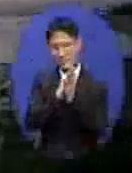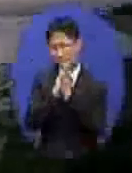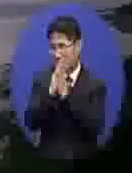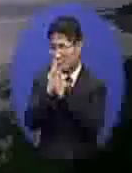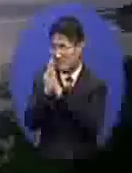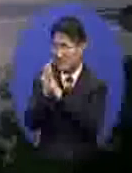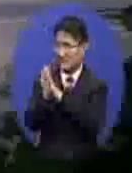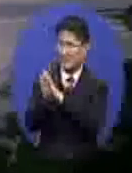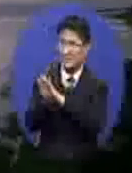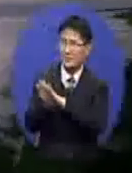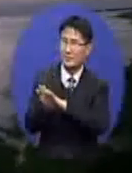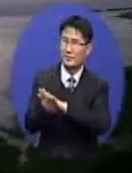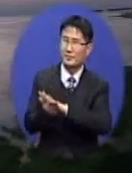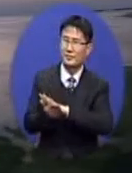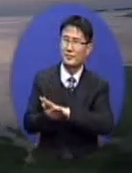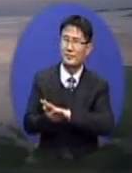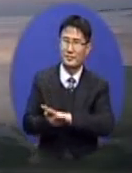변했구려.